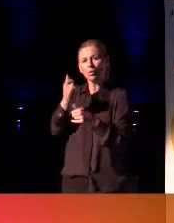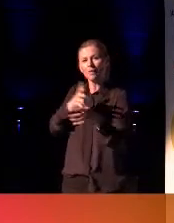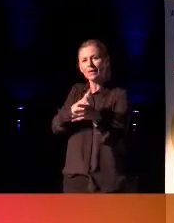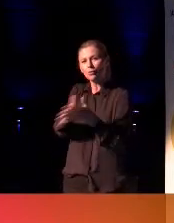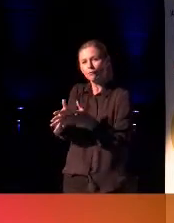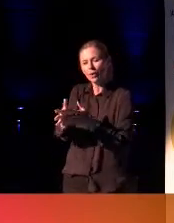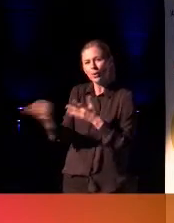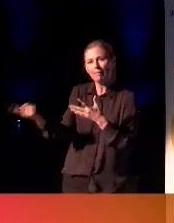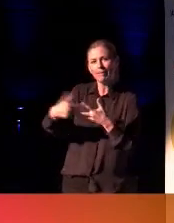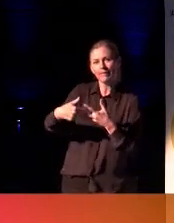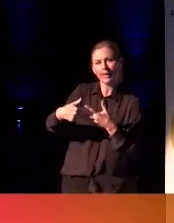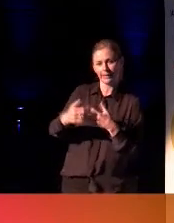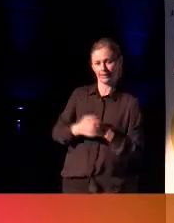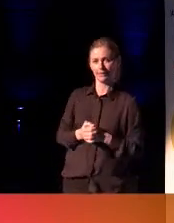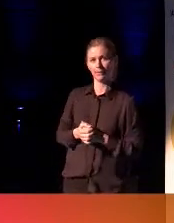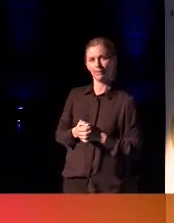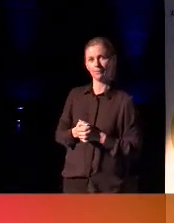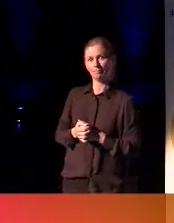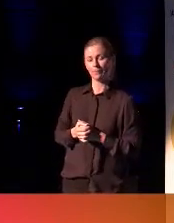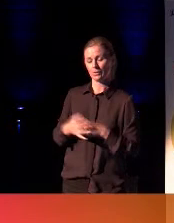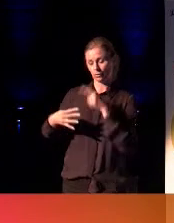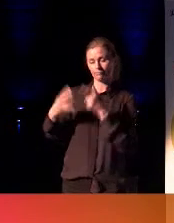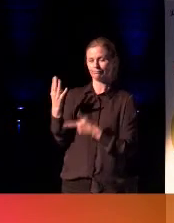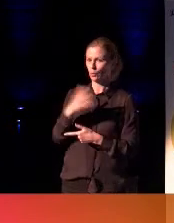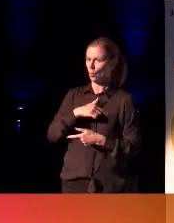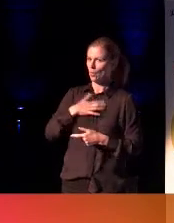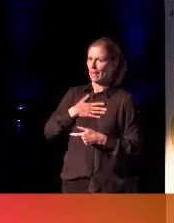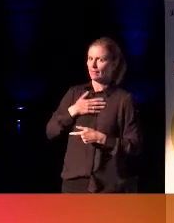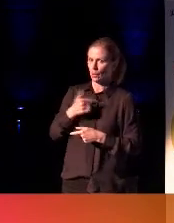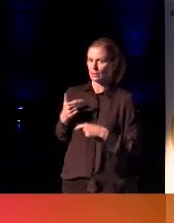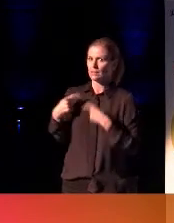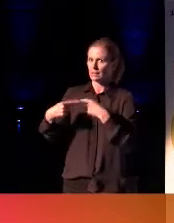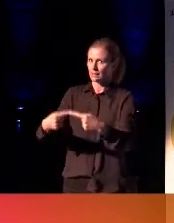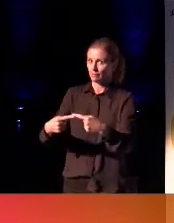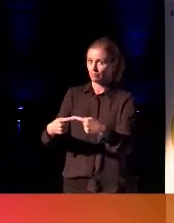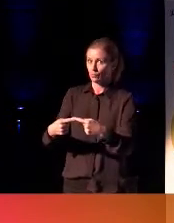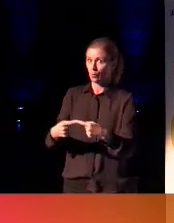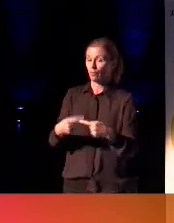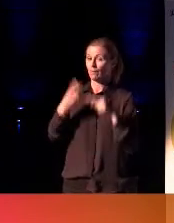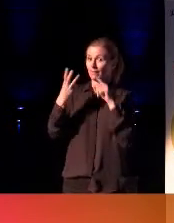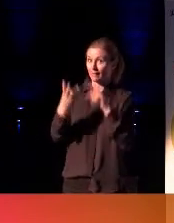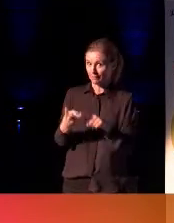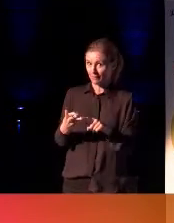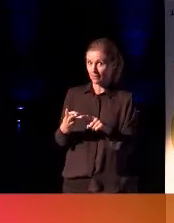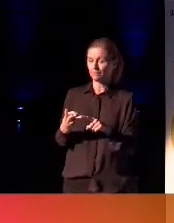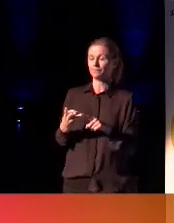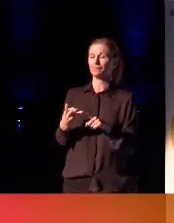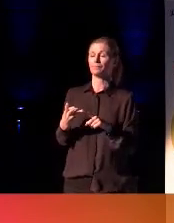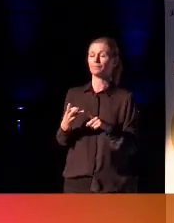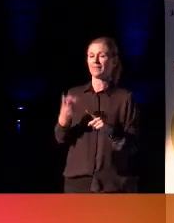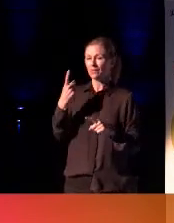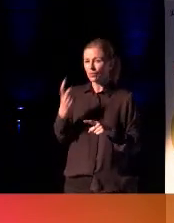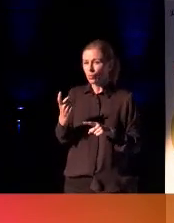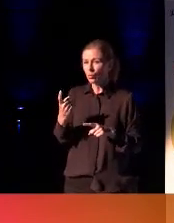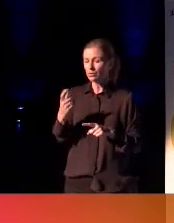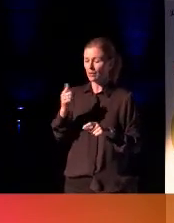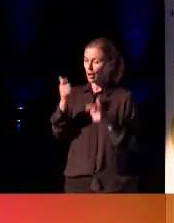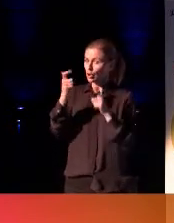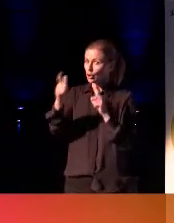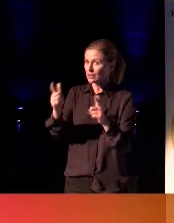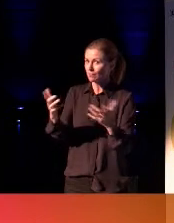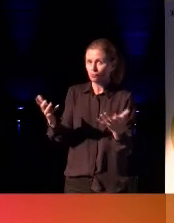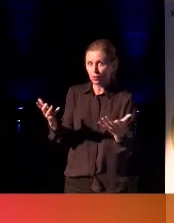gjennomføring og implementering. Så dette gleder vi oss veldig til. For det tredje så tror vi at dette her skal